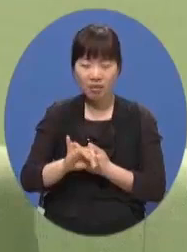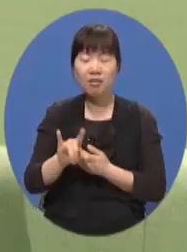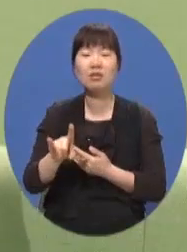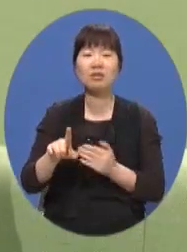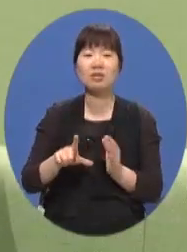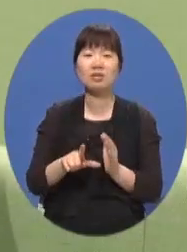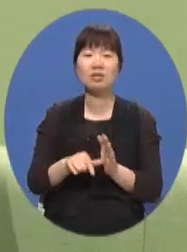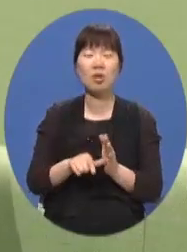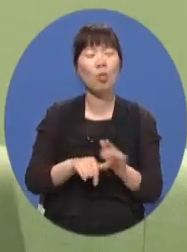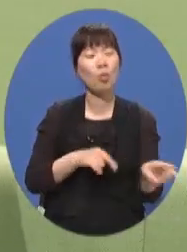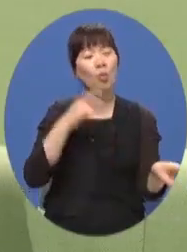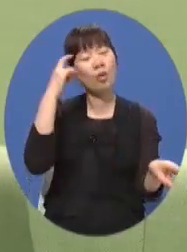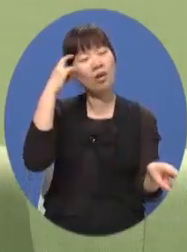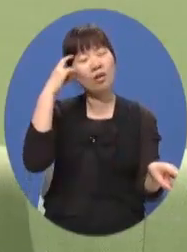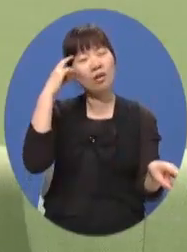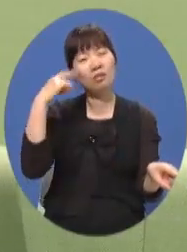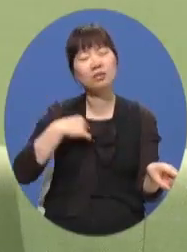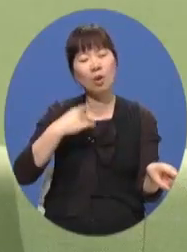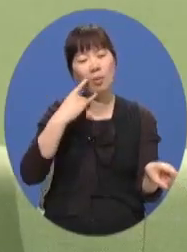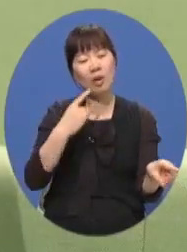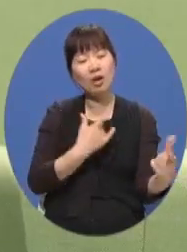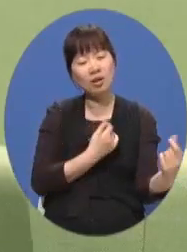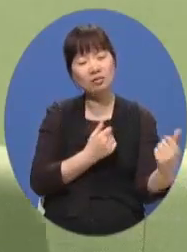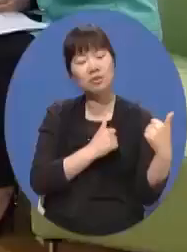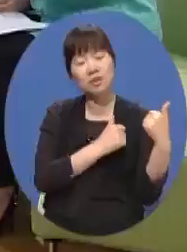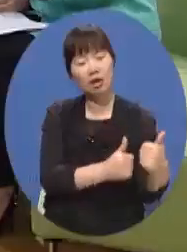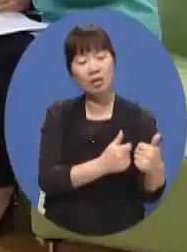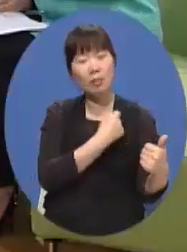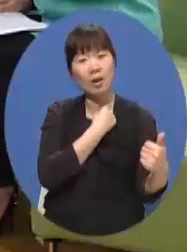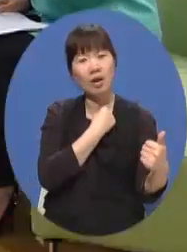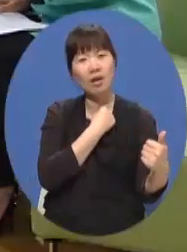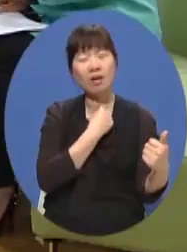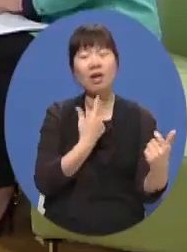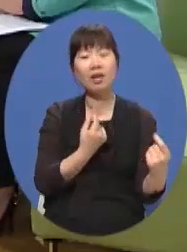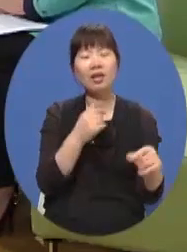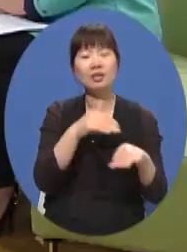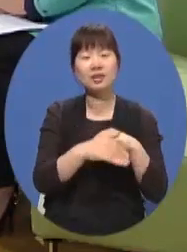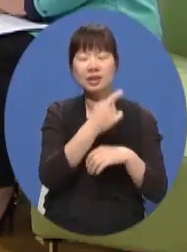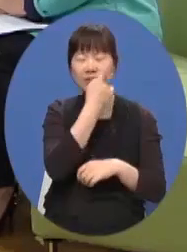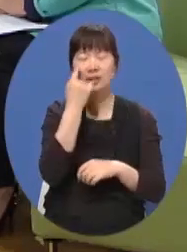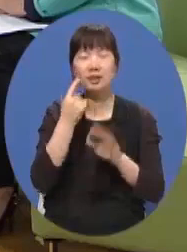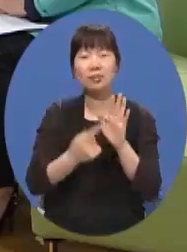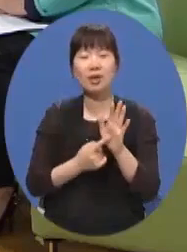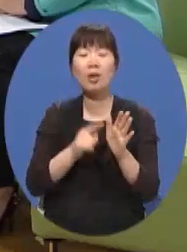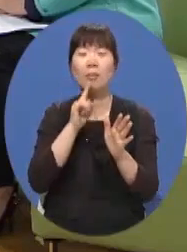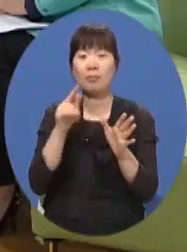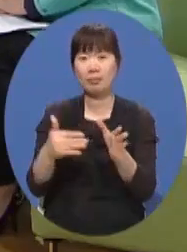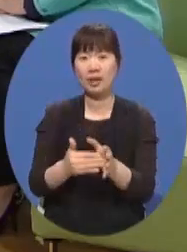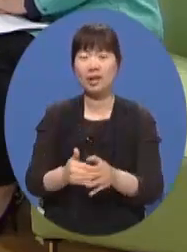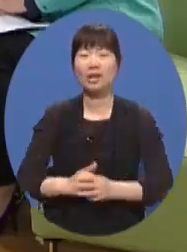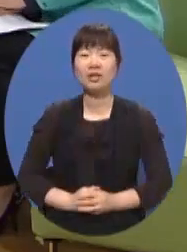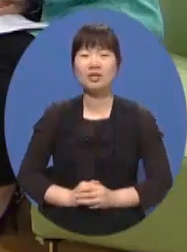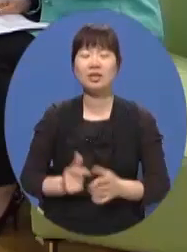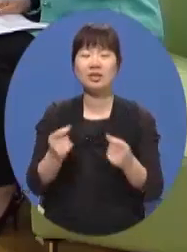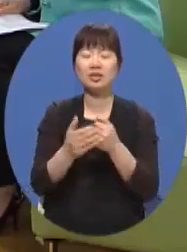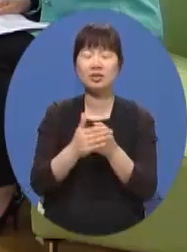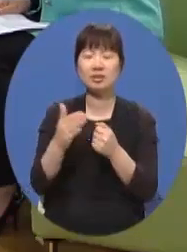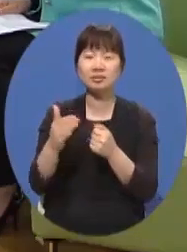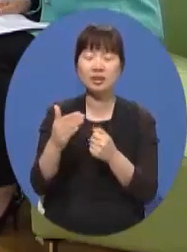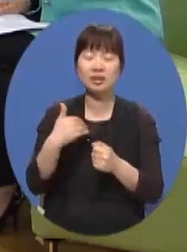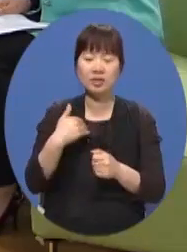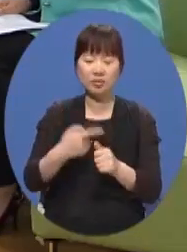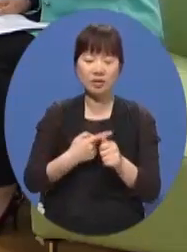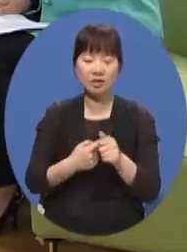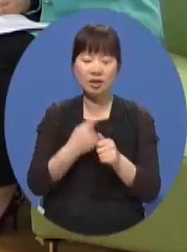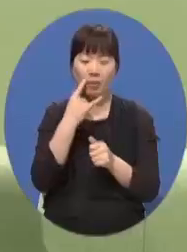애는 왜 저러지? 나 엄마랑 붙고 싶은데. 그럼 또 자꾸 이제 이러한 식의 증상 표현을 하게 되는 거거든요. 그래서 자기도